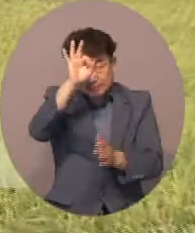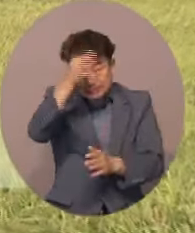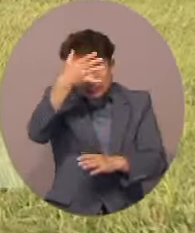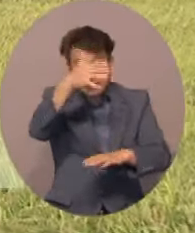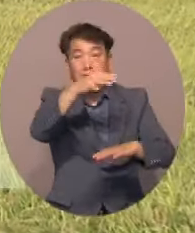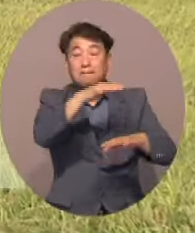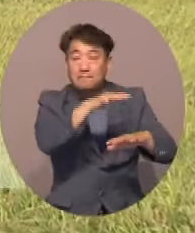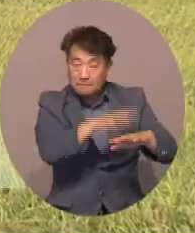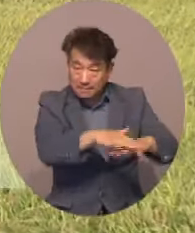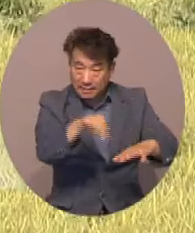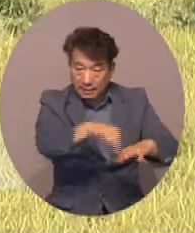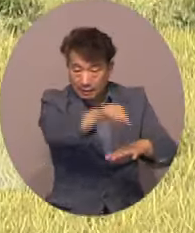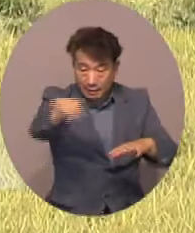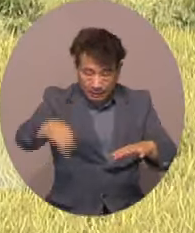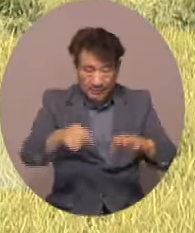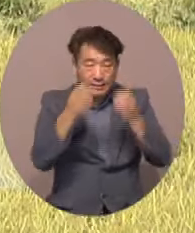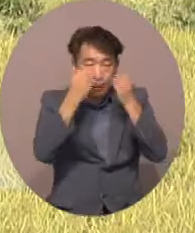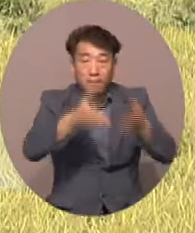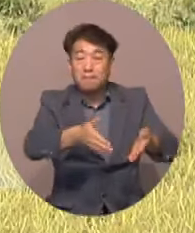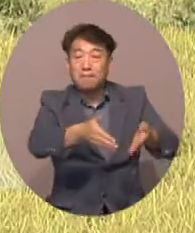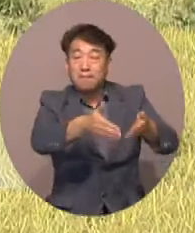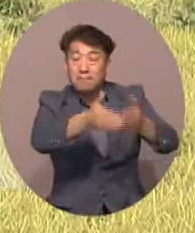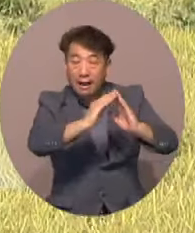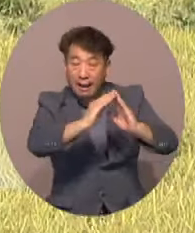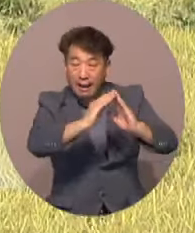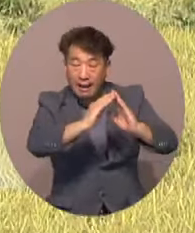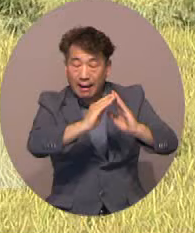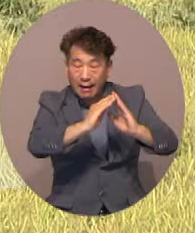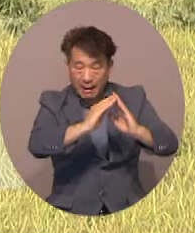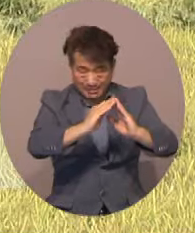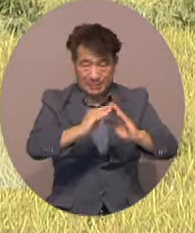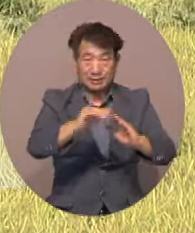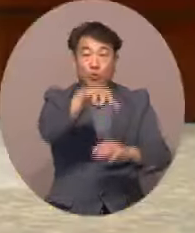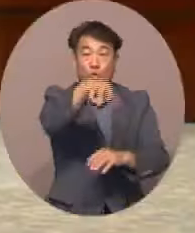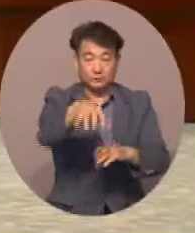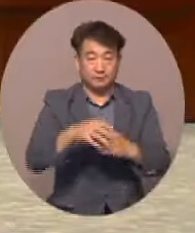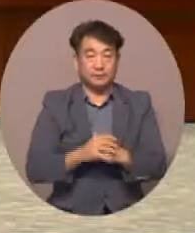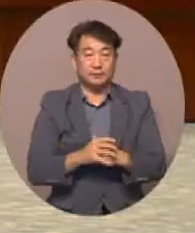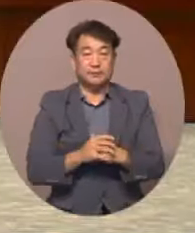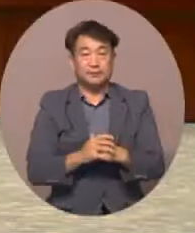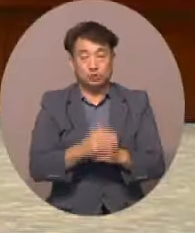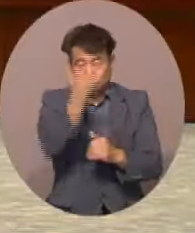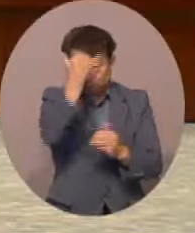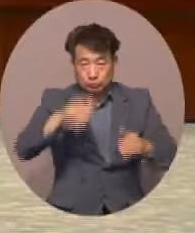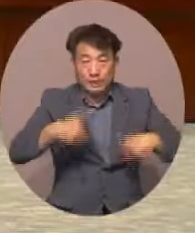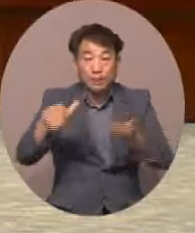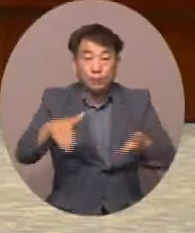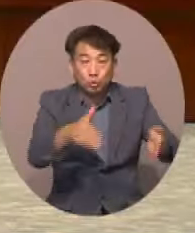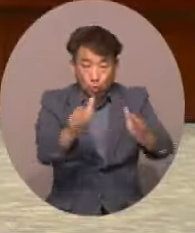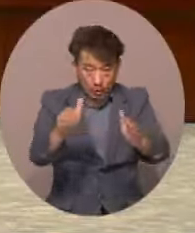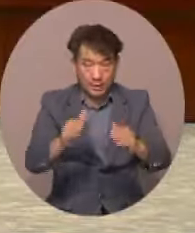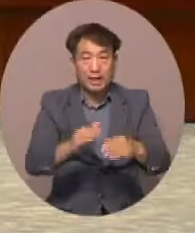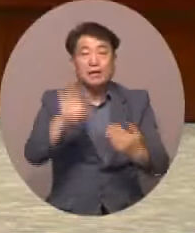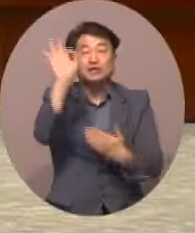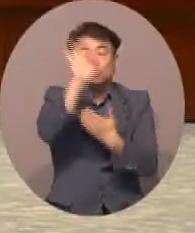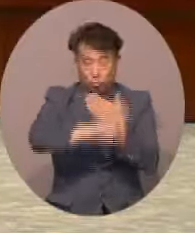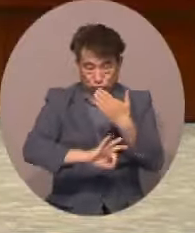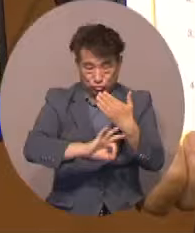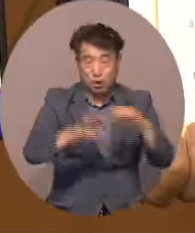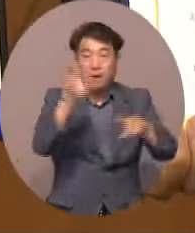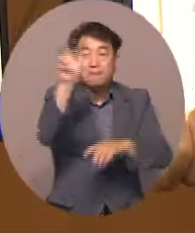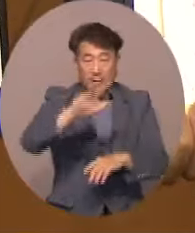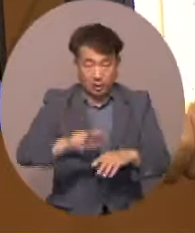그린바이오 벤처캠퍼스 등이 들어설 내포 농생명 융복합 클러스터 부지입니다. 충남도가 한국서부발전 등과 업무 협약을